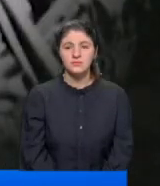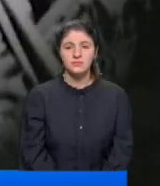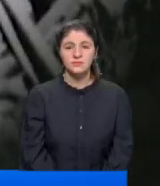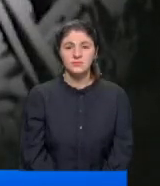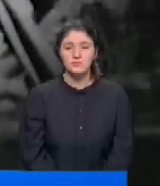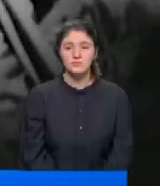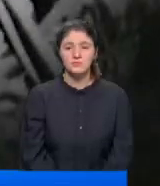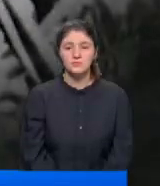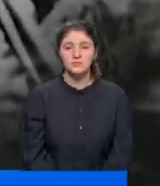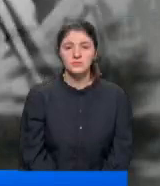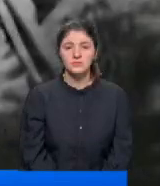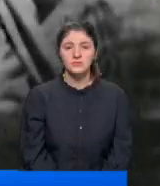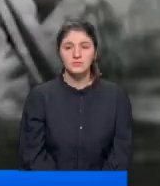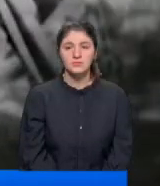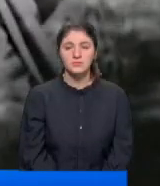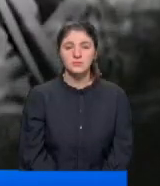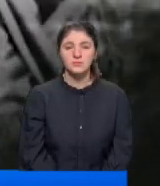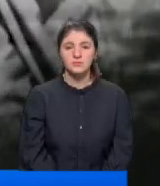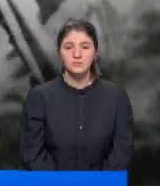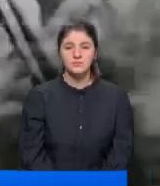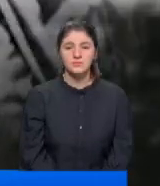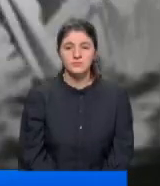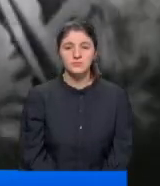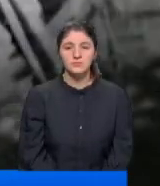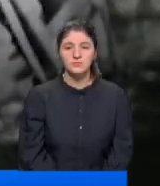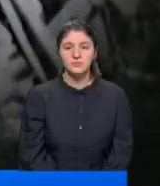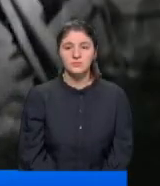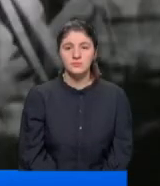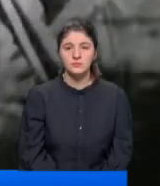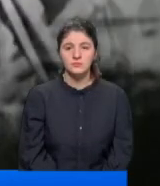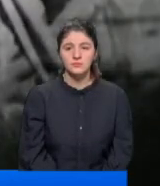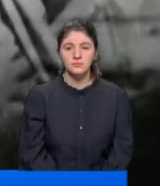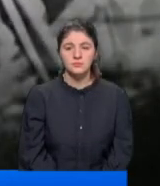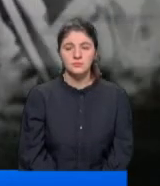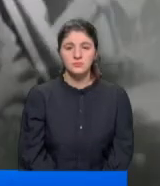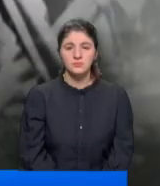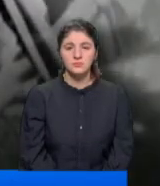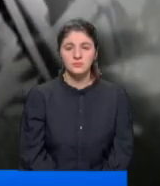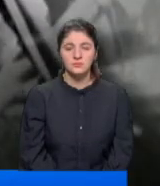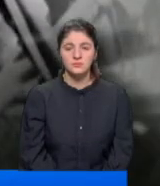dolandım Sen de dolan gel beriye